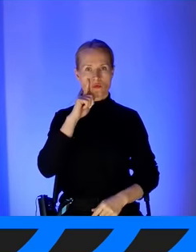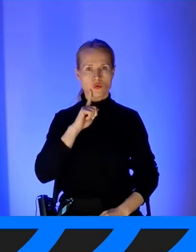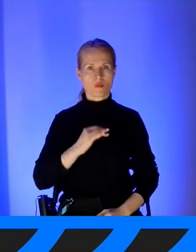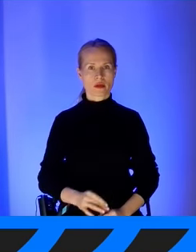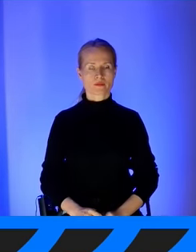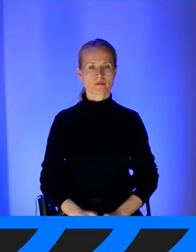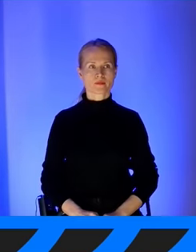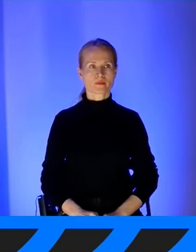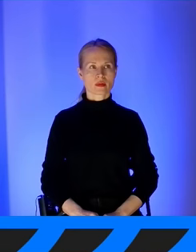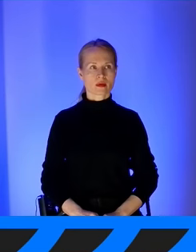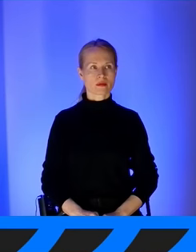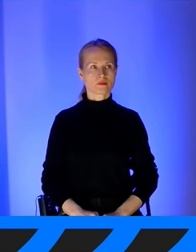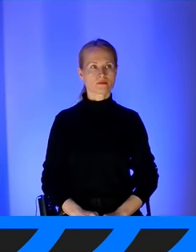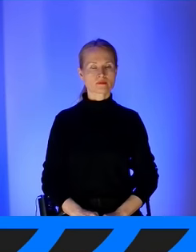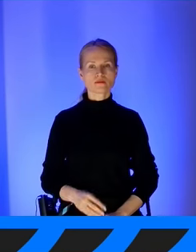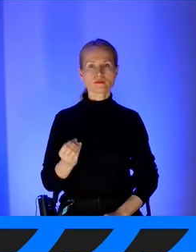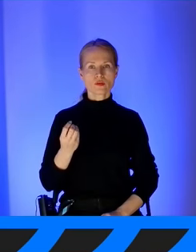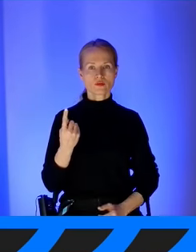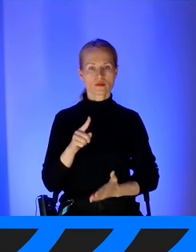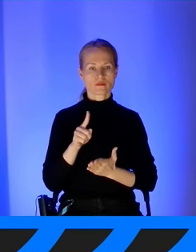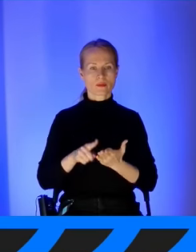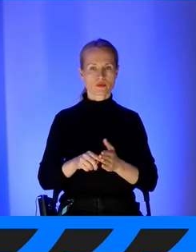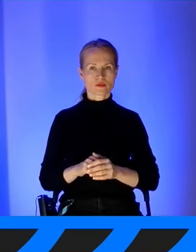распространяемое один вопрос можем